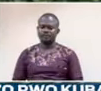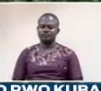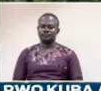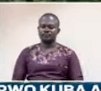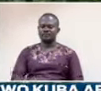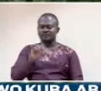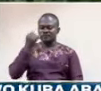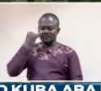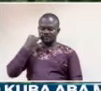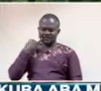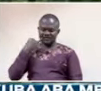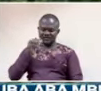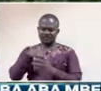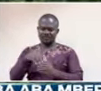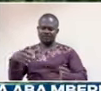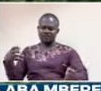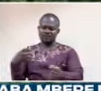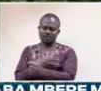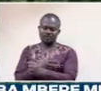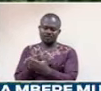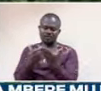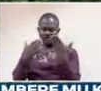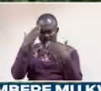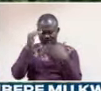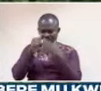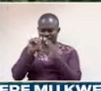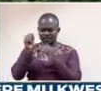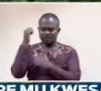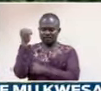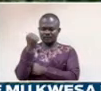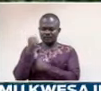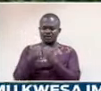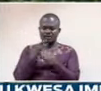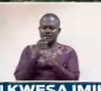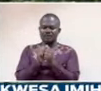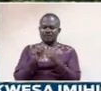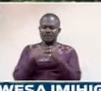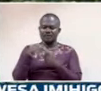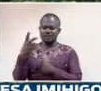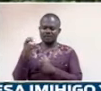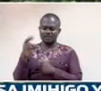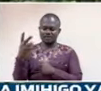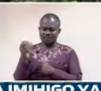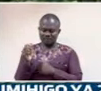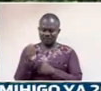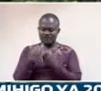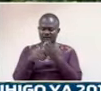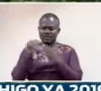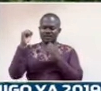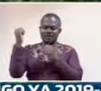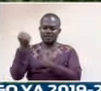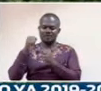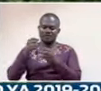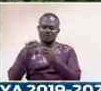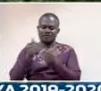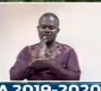cyane twashyizemo imbaraga nuko imihigo twari dufite mu mwaka 2019-2020 n'imihigo yakemuraga